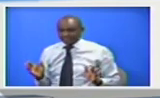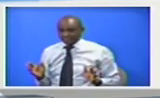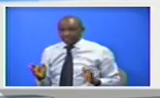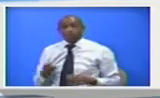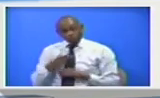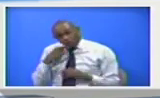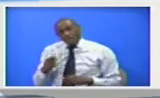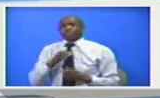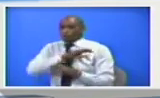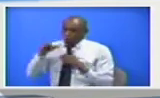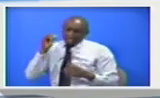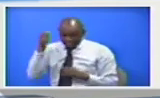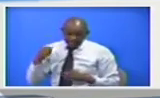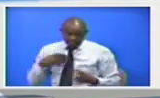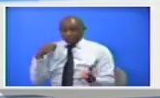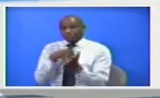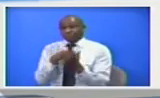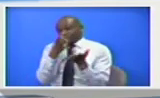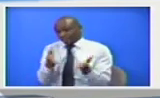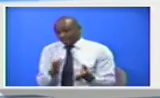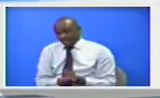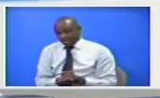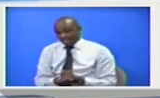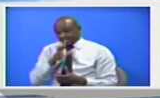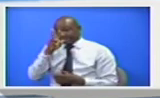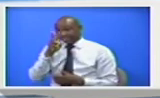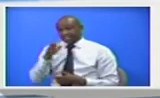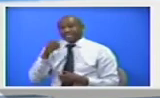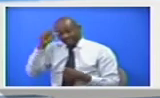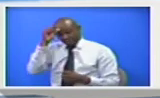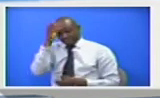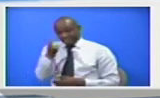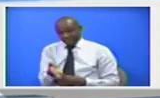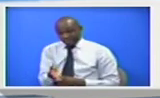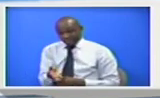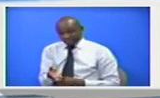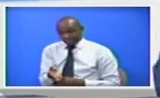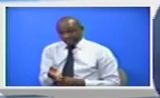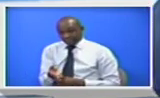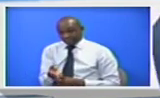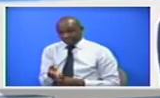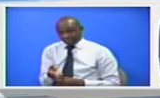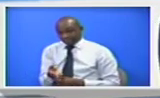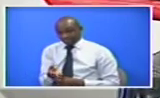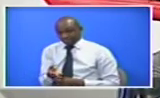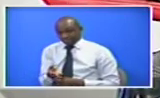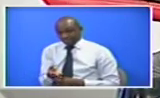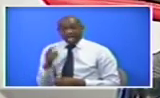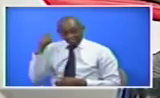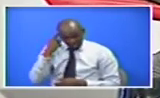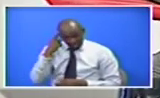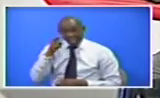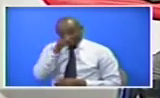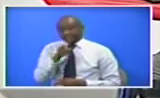ili kuhalalisha Wakenya wote wahisi wako ndani ya NASA, ya serikali kila wakati, nafikiri huo utakuwa